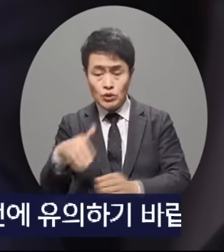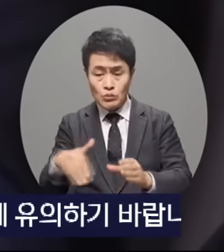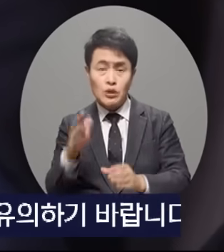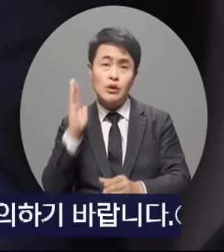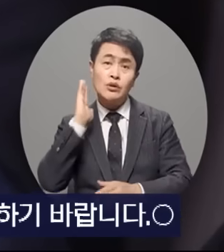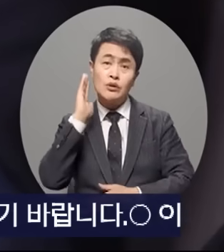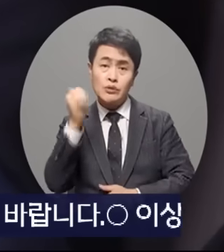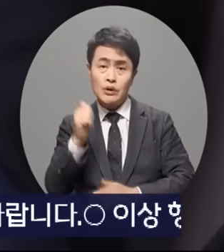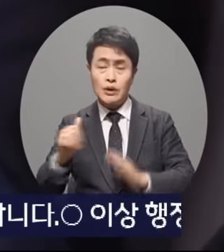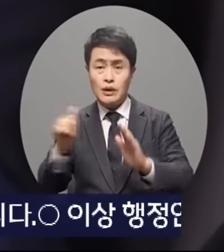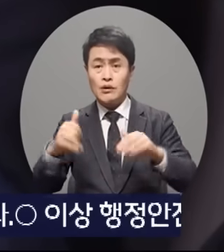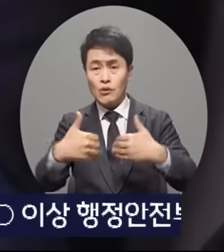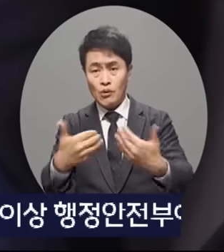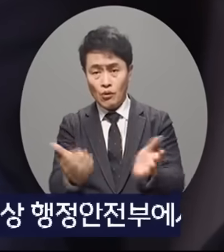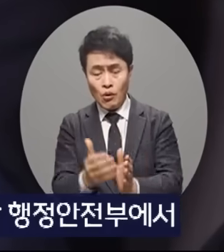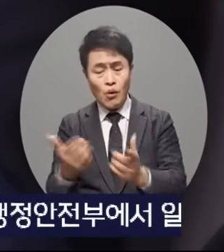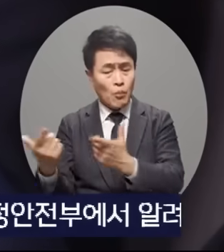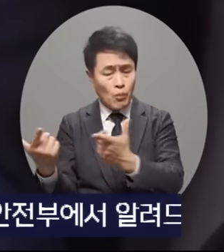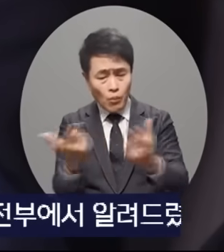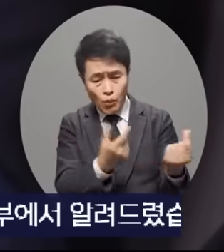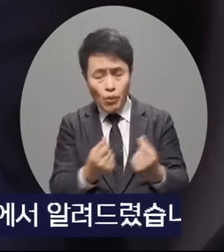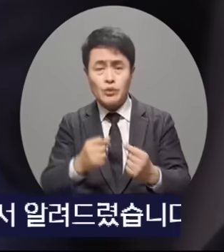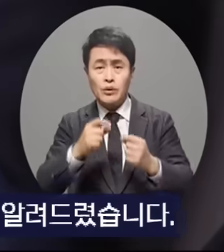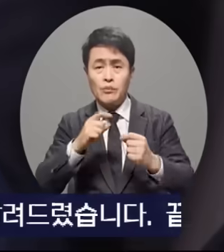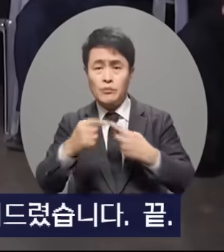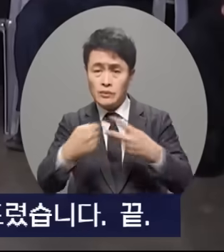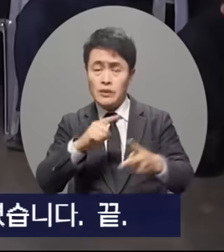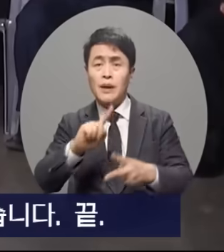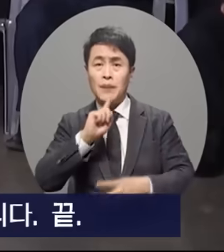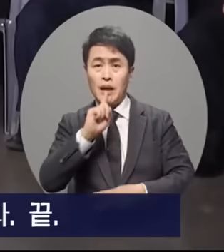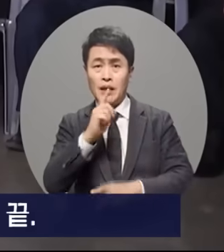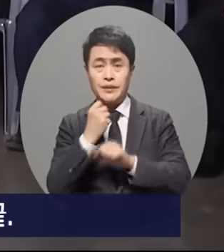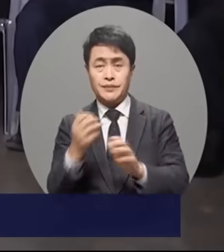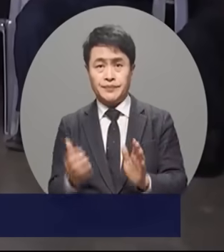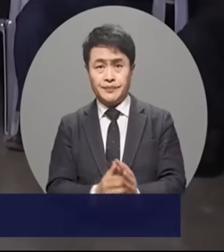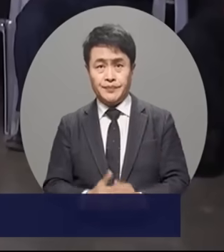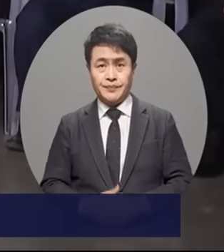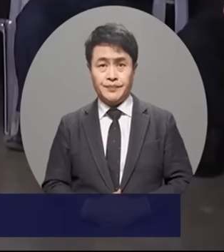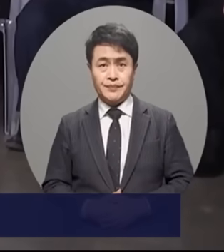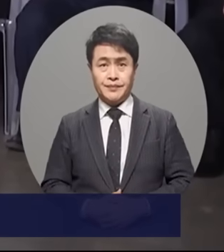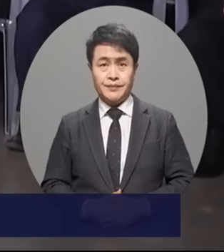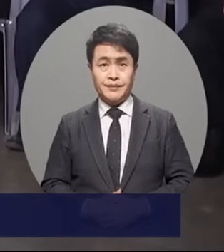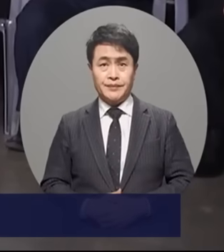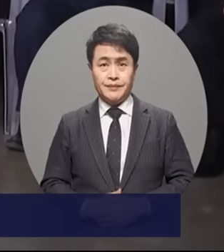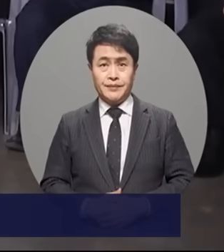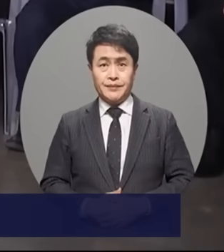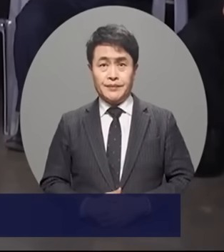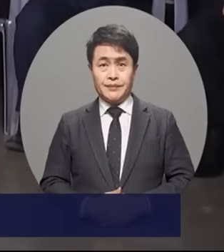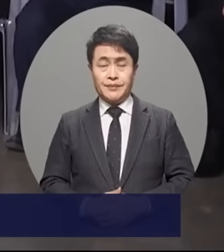측 인사들은 양쪽 모두에게 하는 이야기로 해석된다고 전했습니다. MBC 뉴스 김민영입니다.